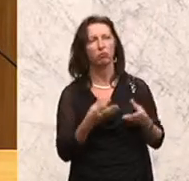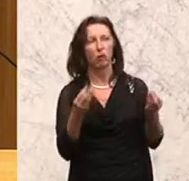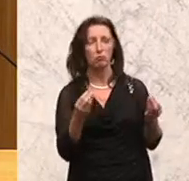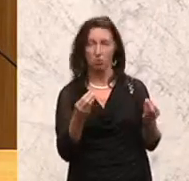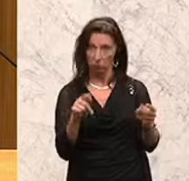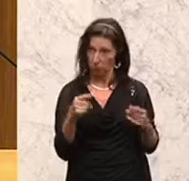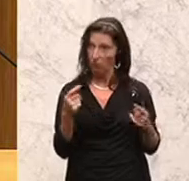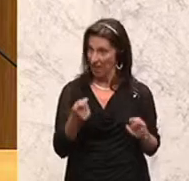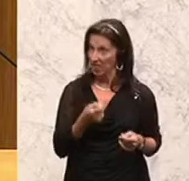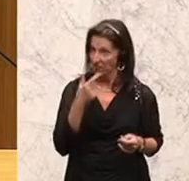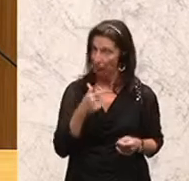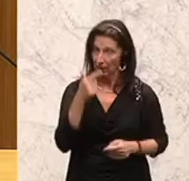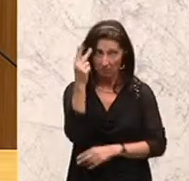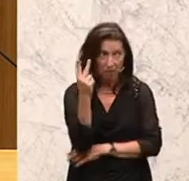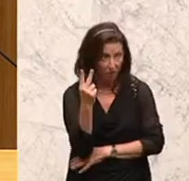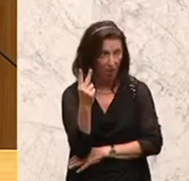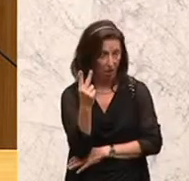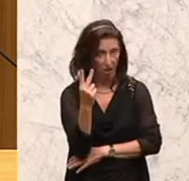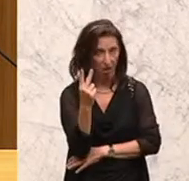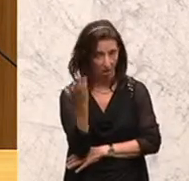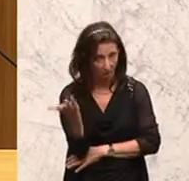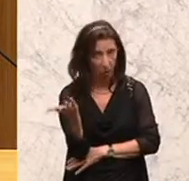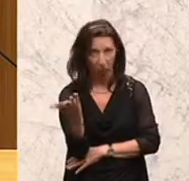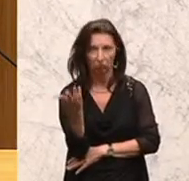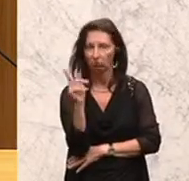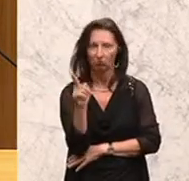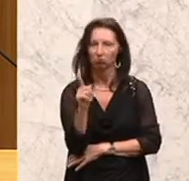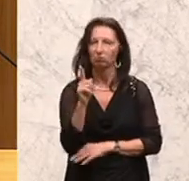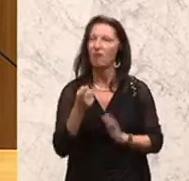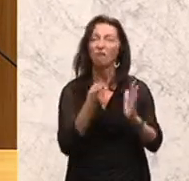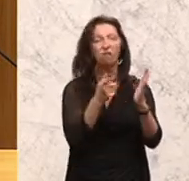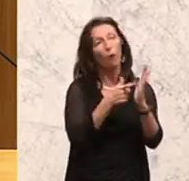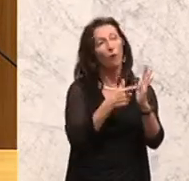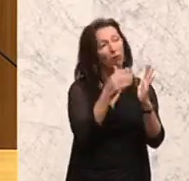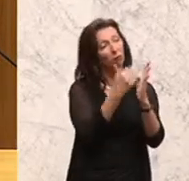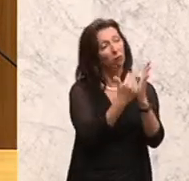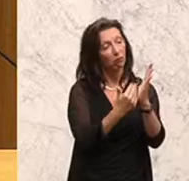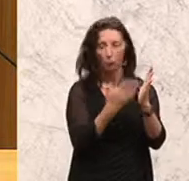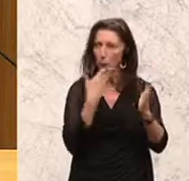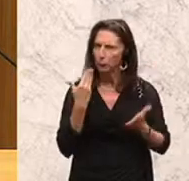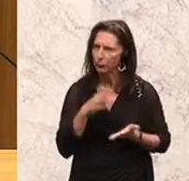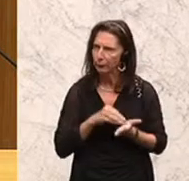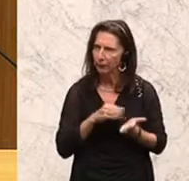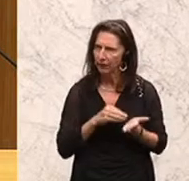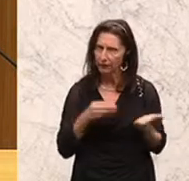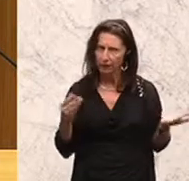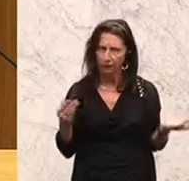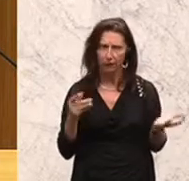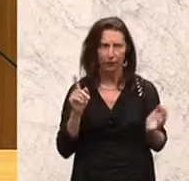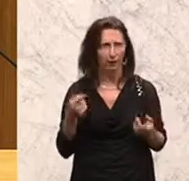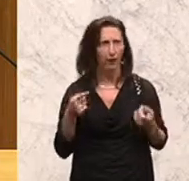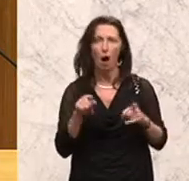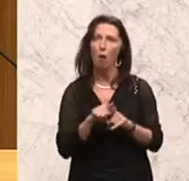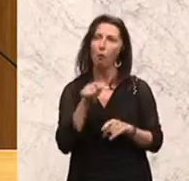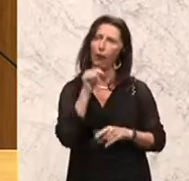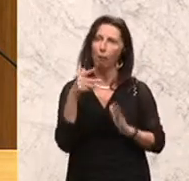faktisch? Die Dublin-II-Verordnung wird schlicht und einfach nicht angewandt. Und was gestern passiert ist, dass man hier nicht einmal mehr